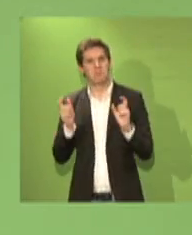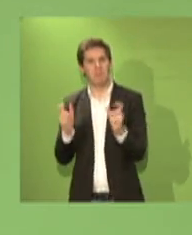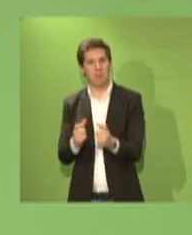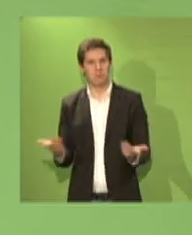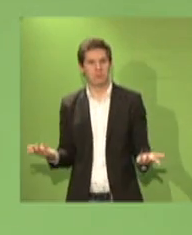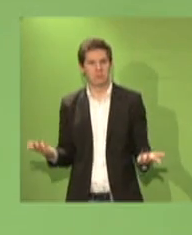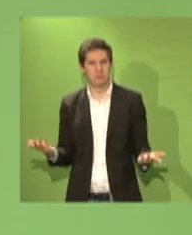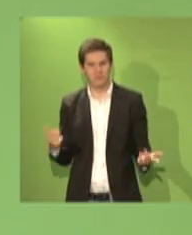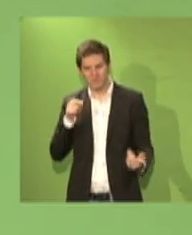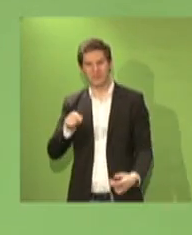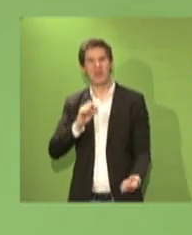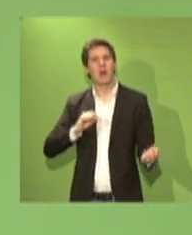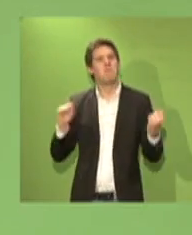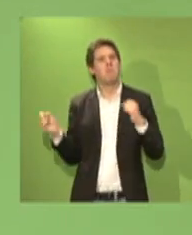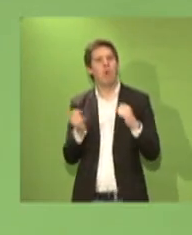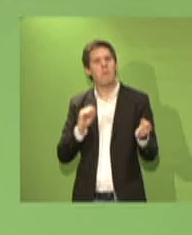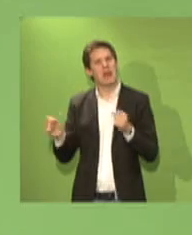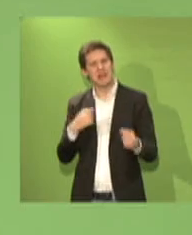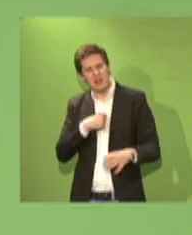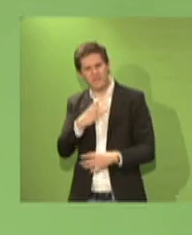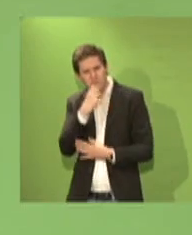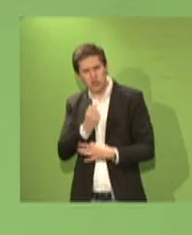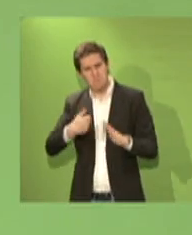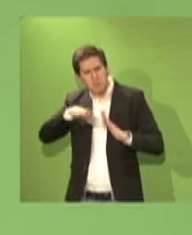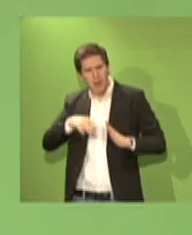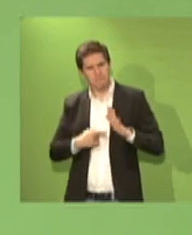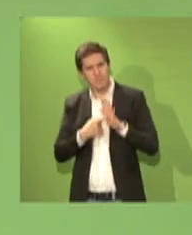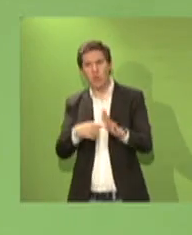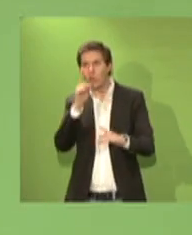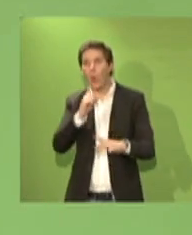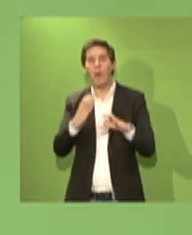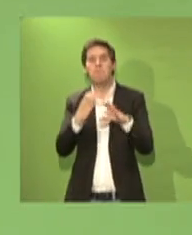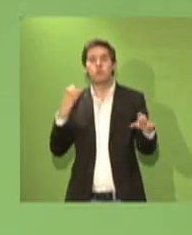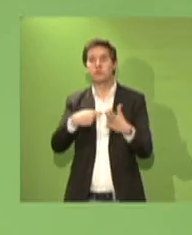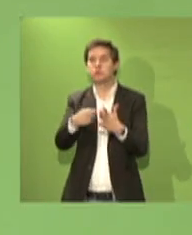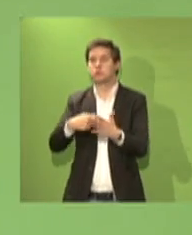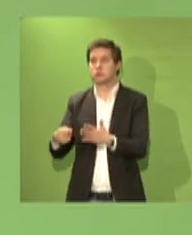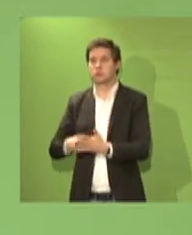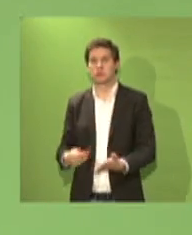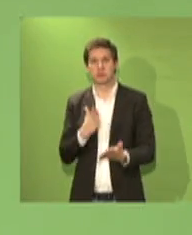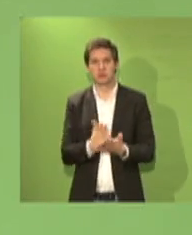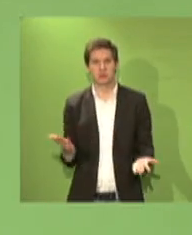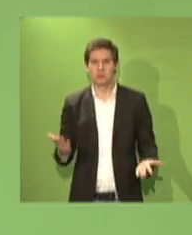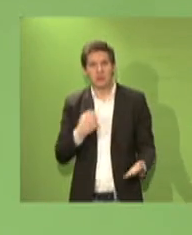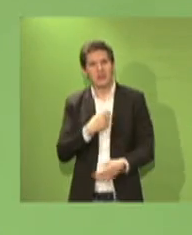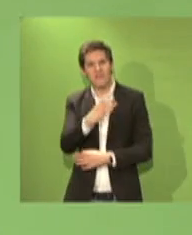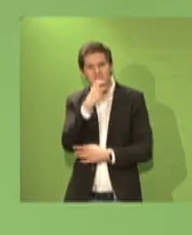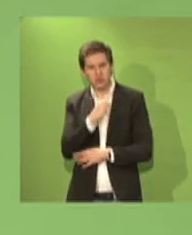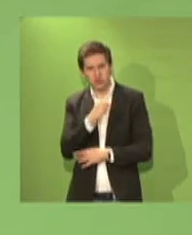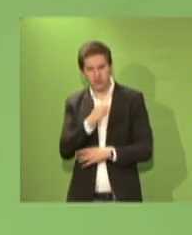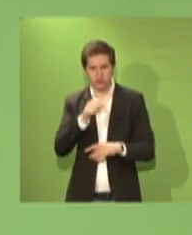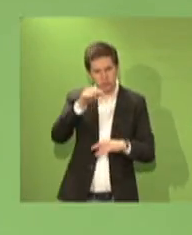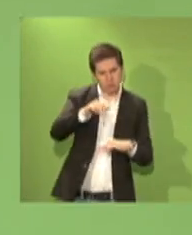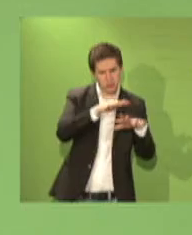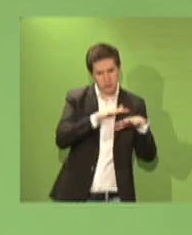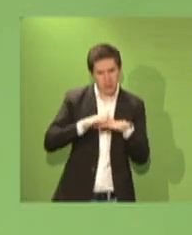wir es, Mobilität so zu organisieren, dass wir nicht nur Buslinien streichen, sondern an bestimmten Stellen intelligent